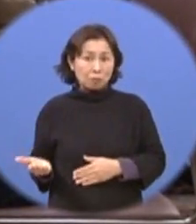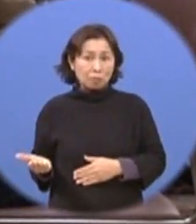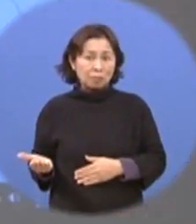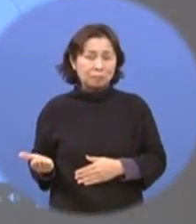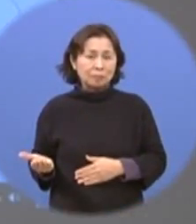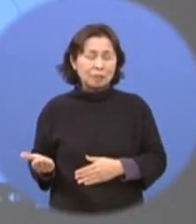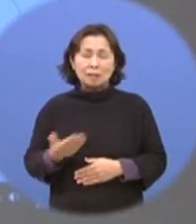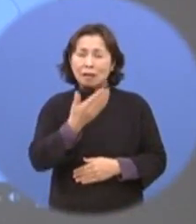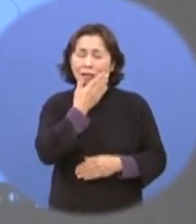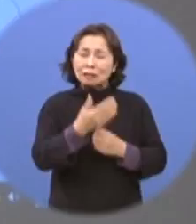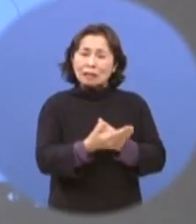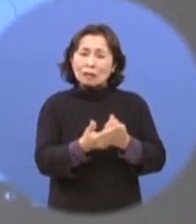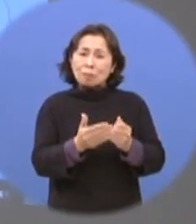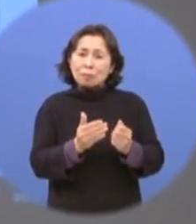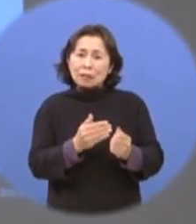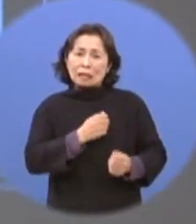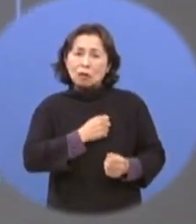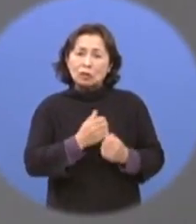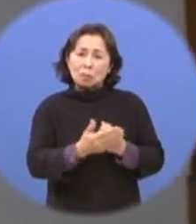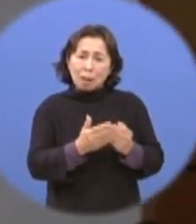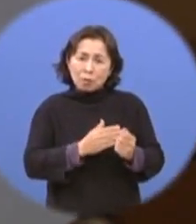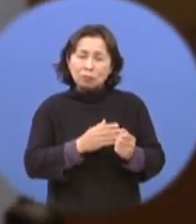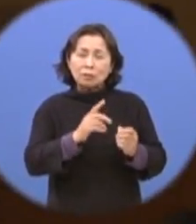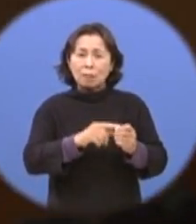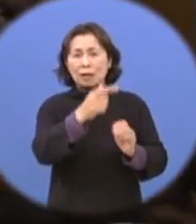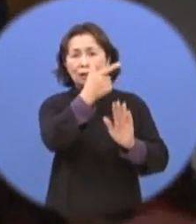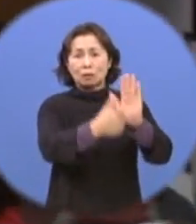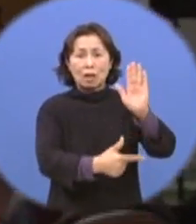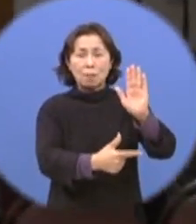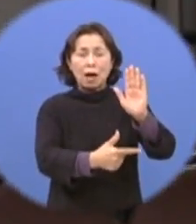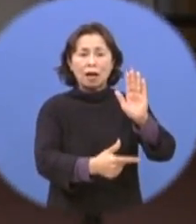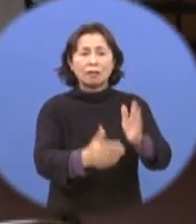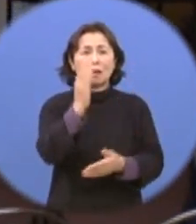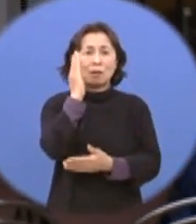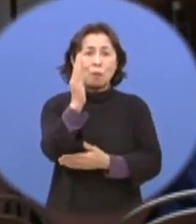を守るためにと題し講演しました